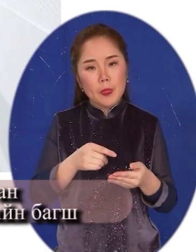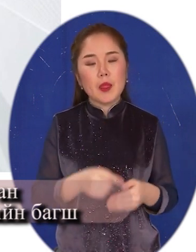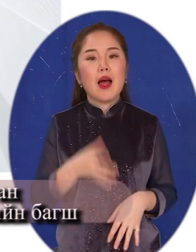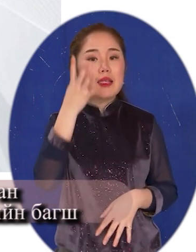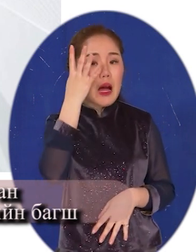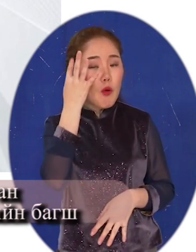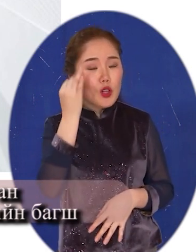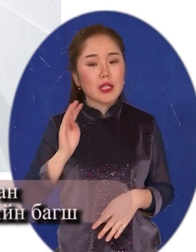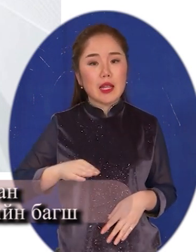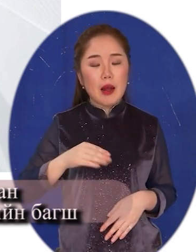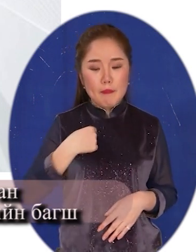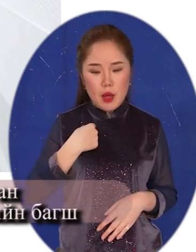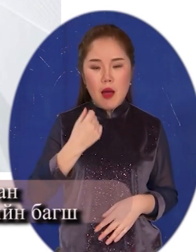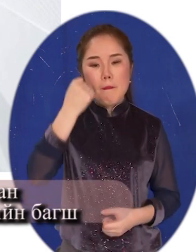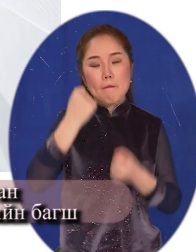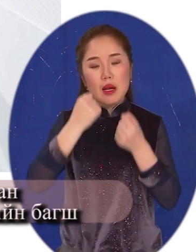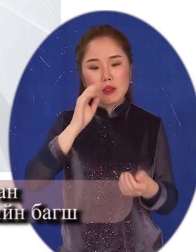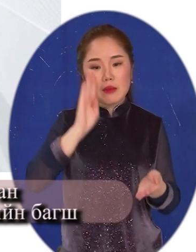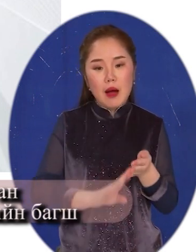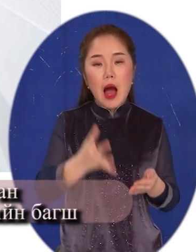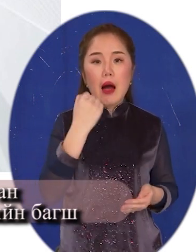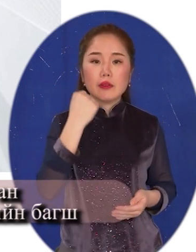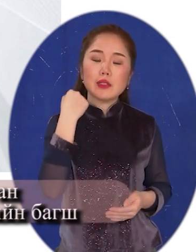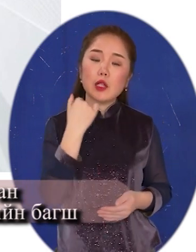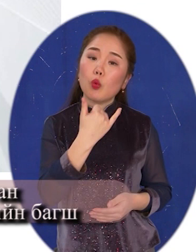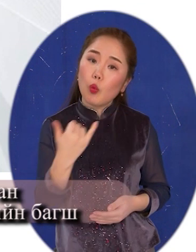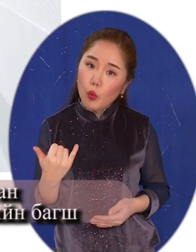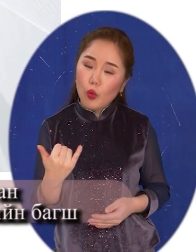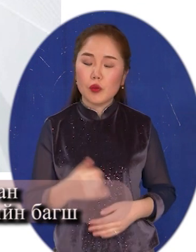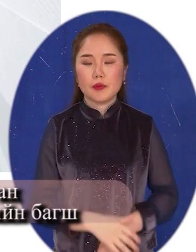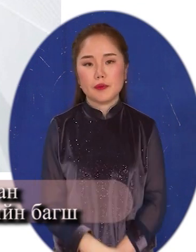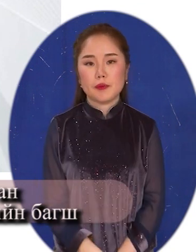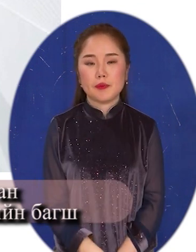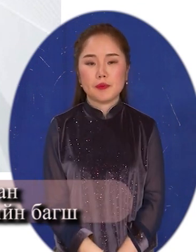5 тәуліктен кейін машина сатып алалама.